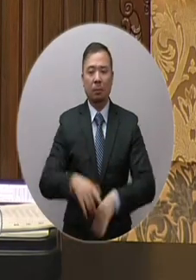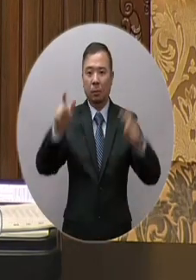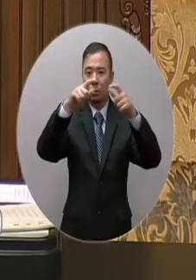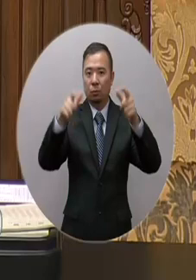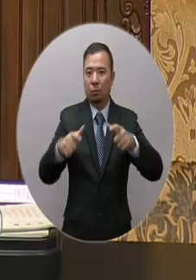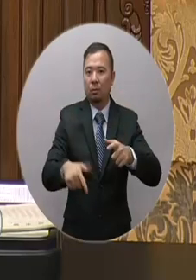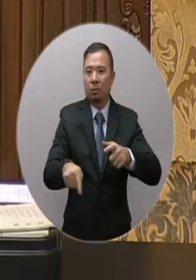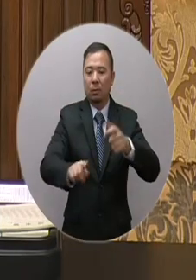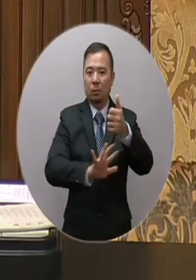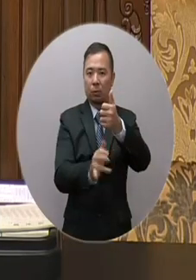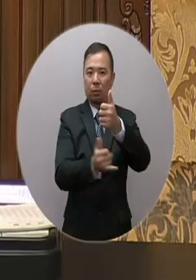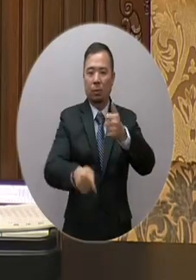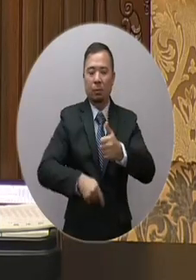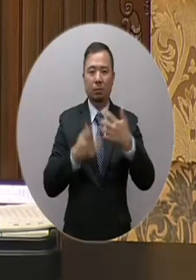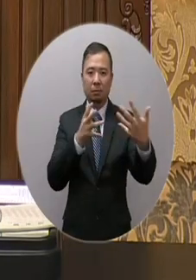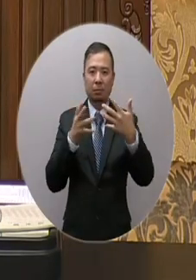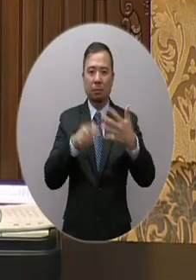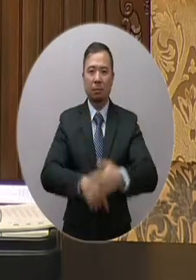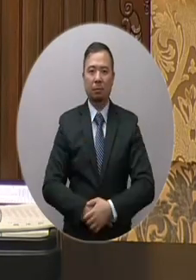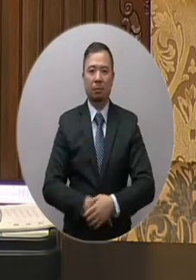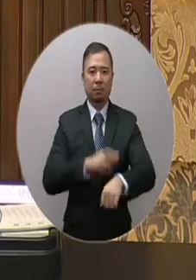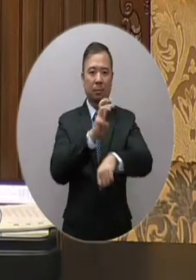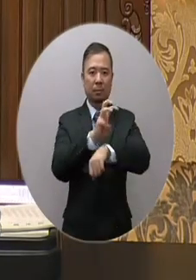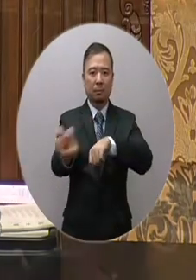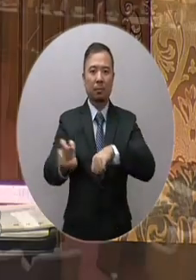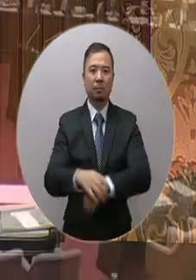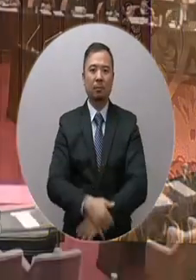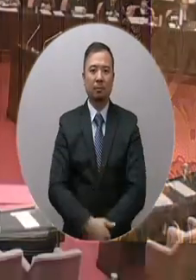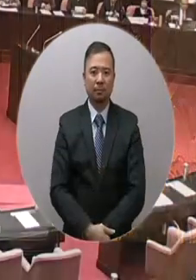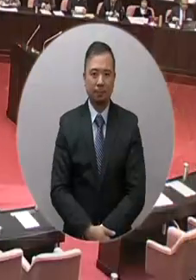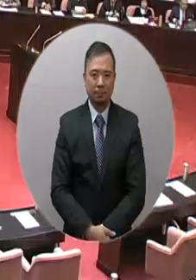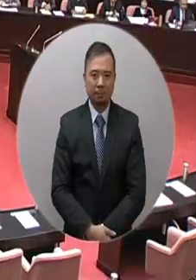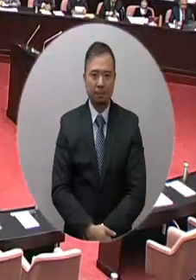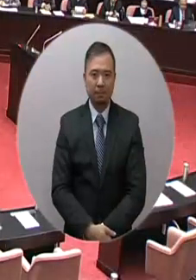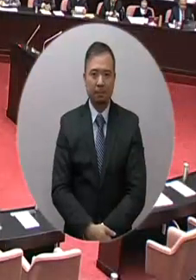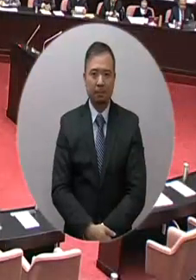质询，询答时间30分钟。